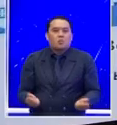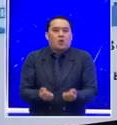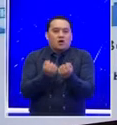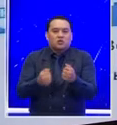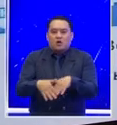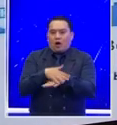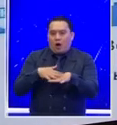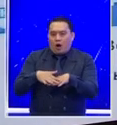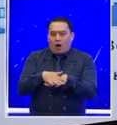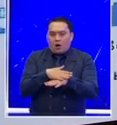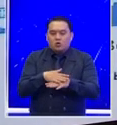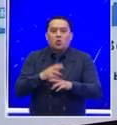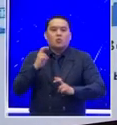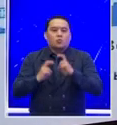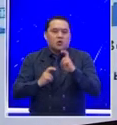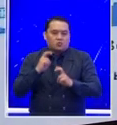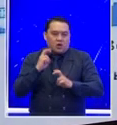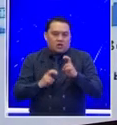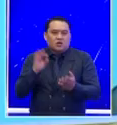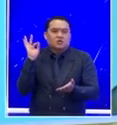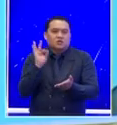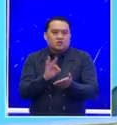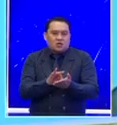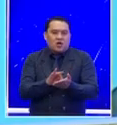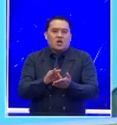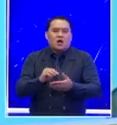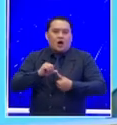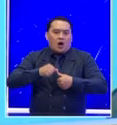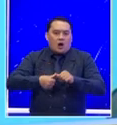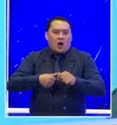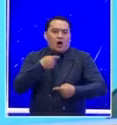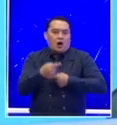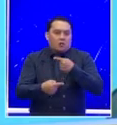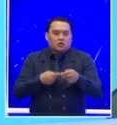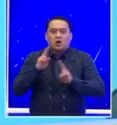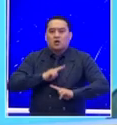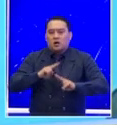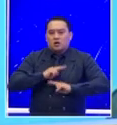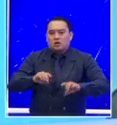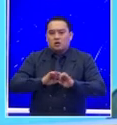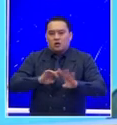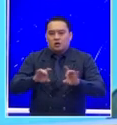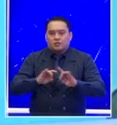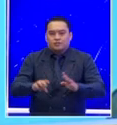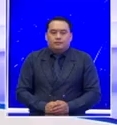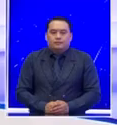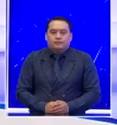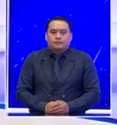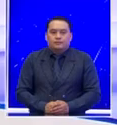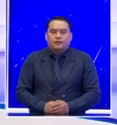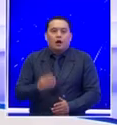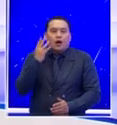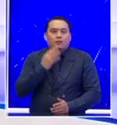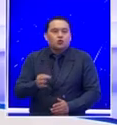для населения, так и для коммунальных предприятий в целях их бесперебойной работы, сказал глава Кабмина. А